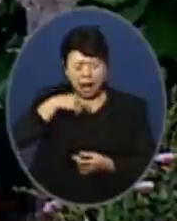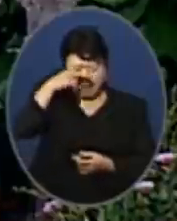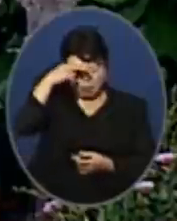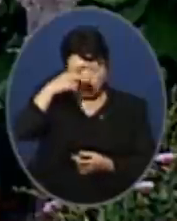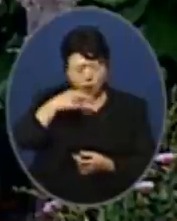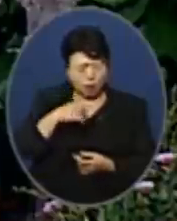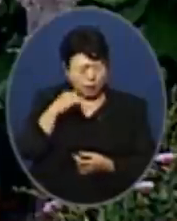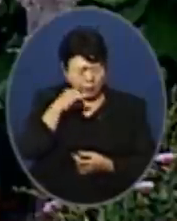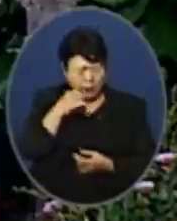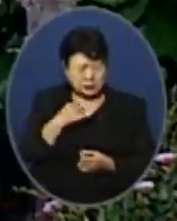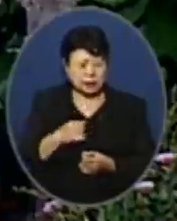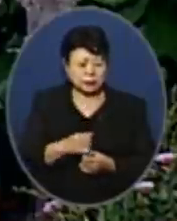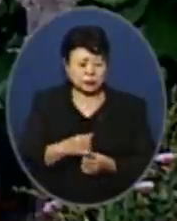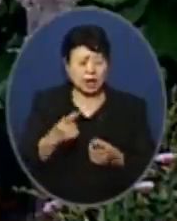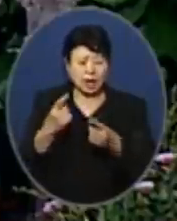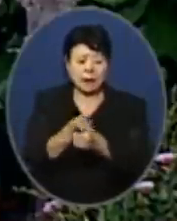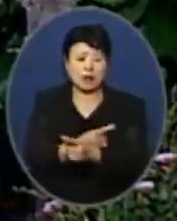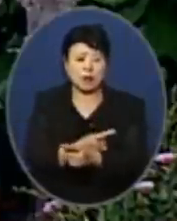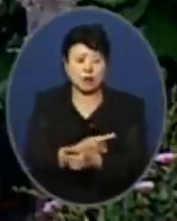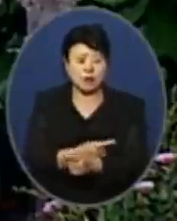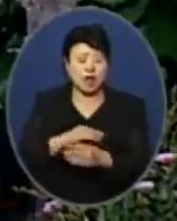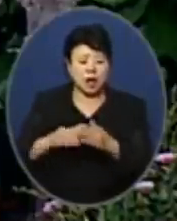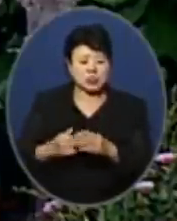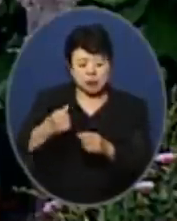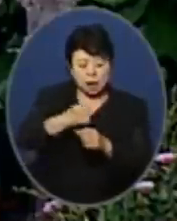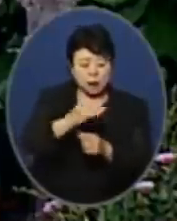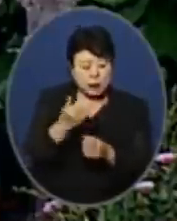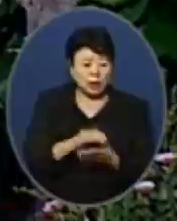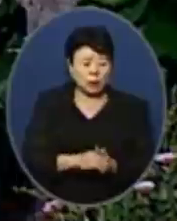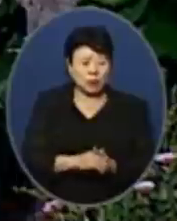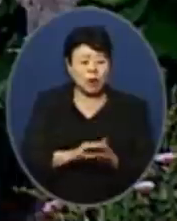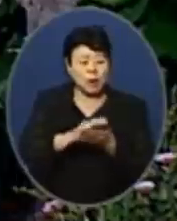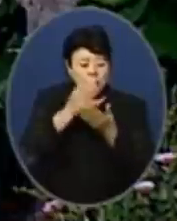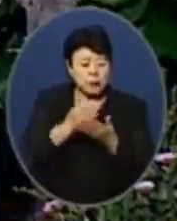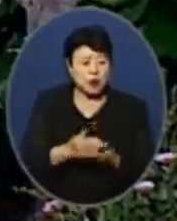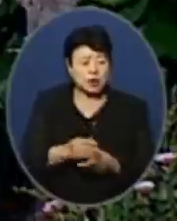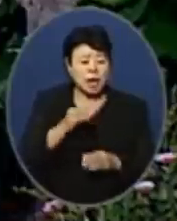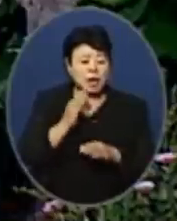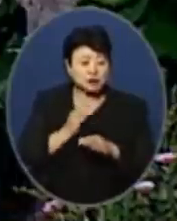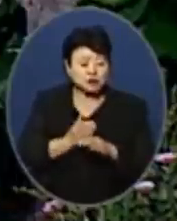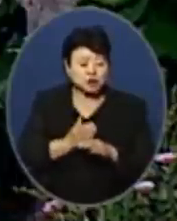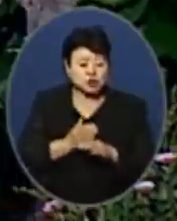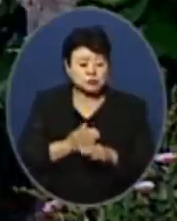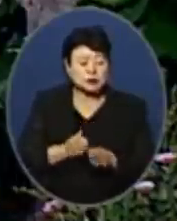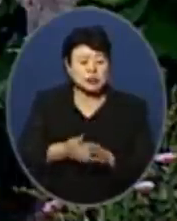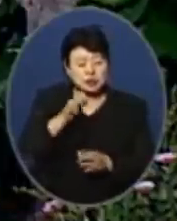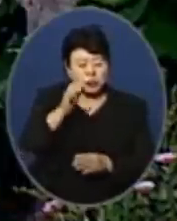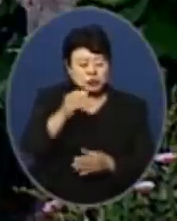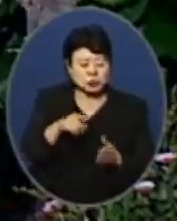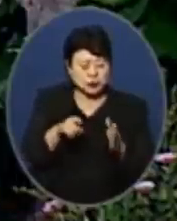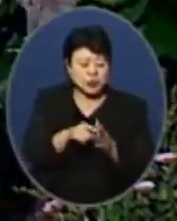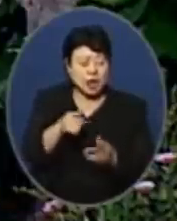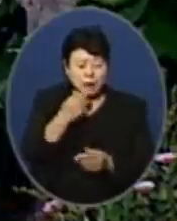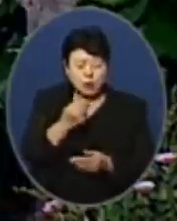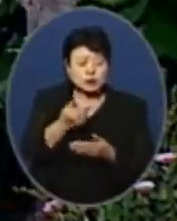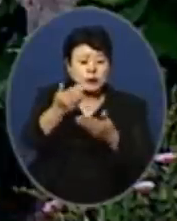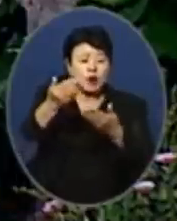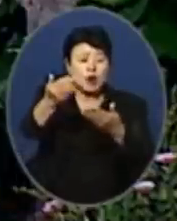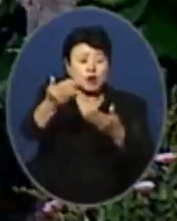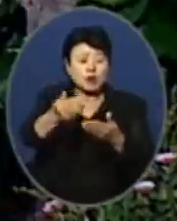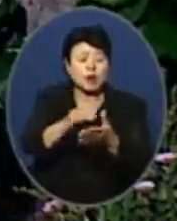거의 사라졌고 모든 가정이 회복되었고, 이 같은 변화의 중심에는 이 도시를 위해 목숨을